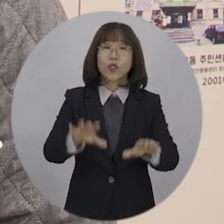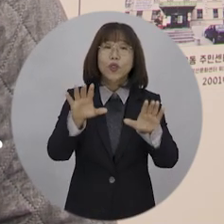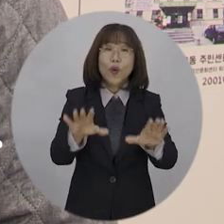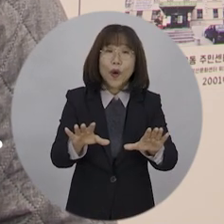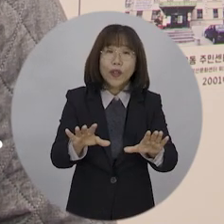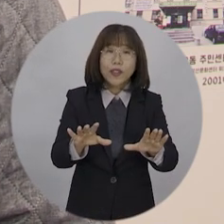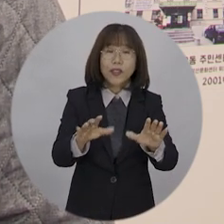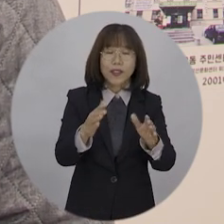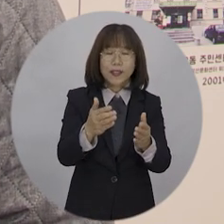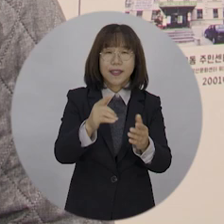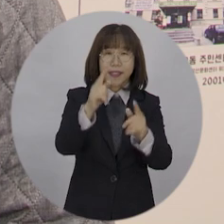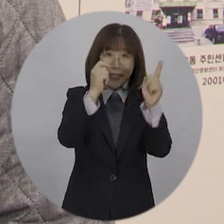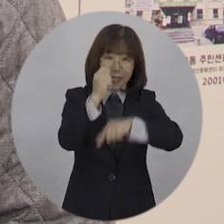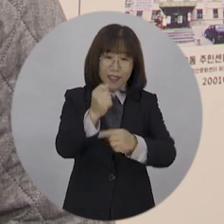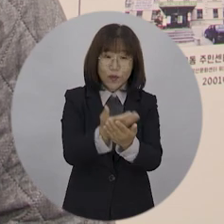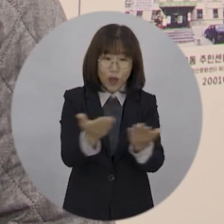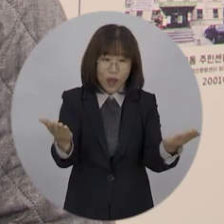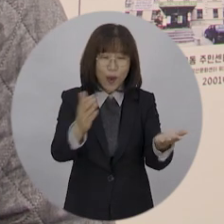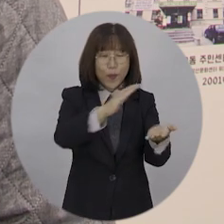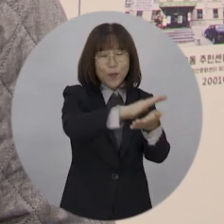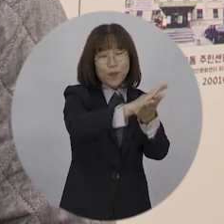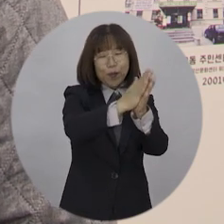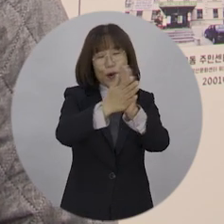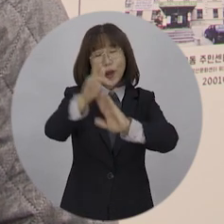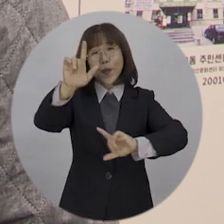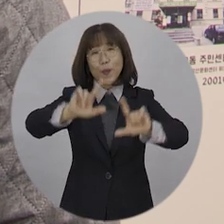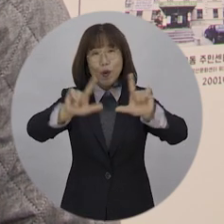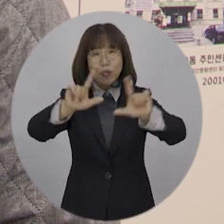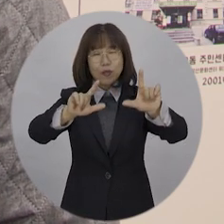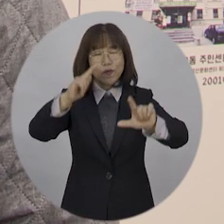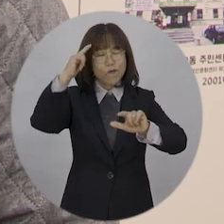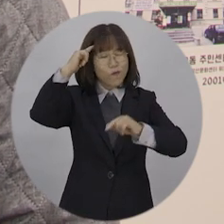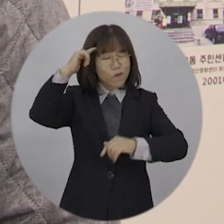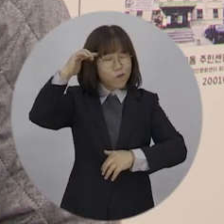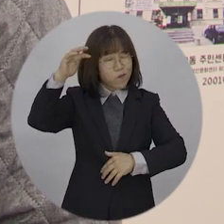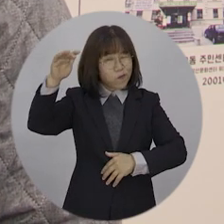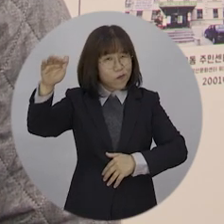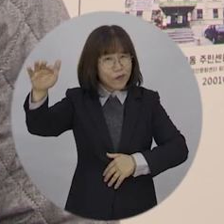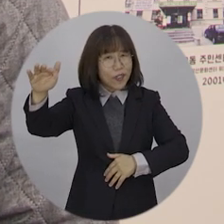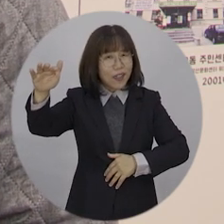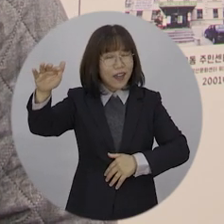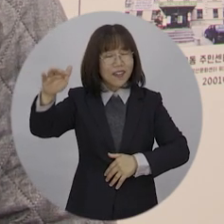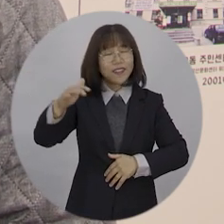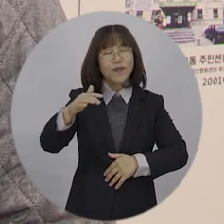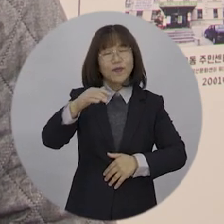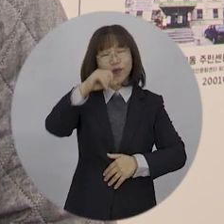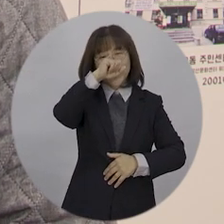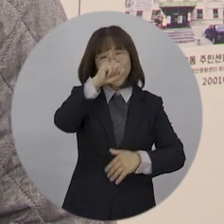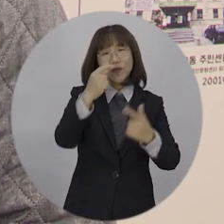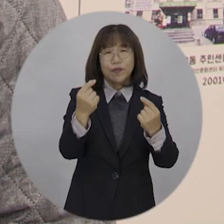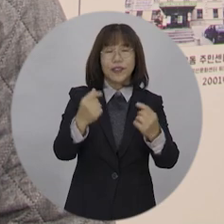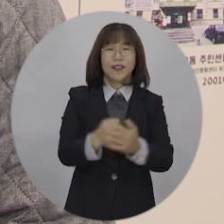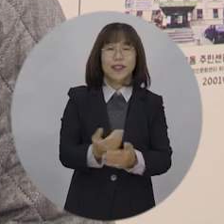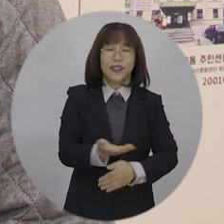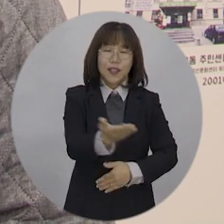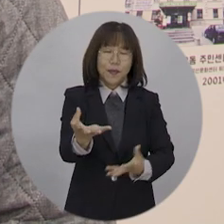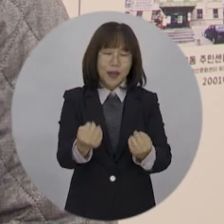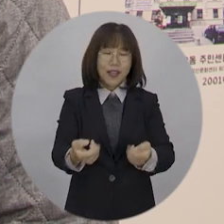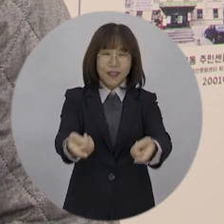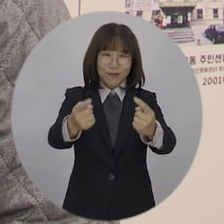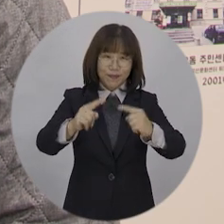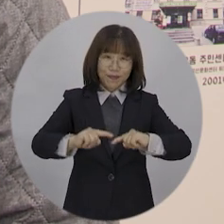펼쳐왔습니다. 이번 구정사진 전시로 변화된 강서의 모습을 보며 추억과 향수를 느껴보시면 좋을 것